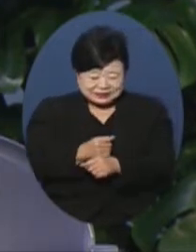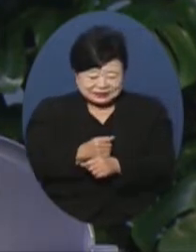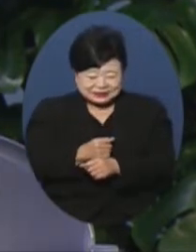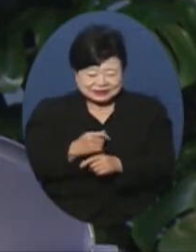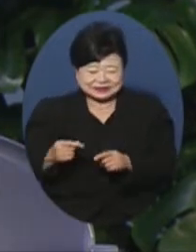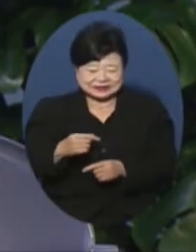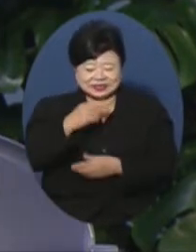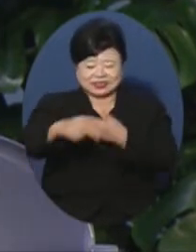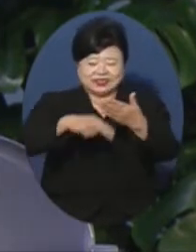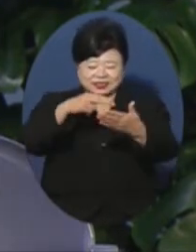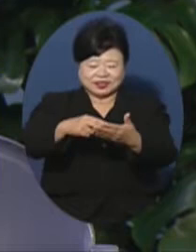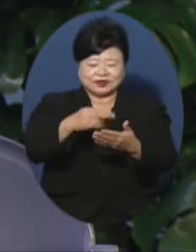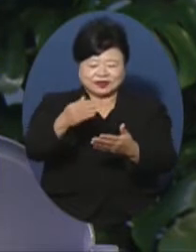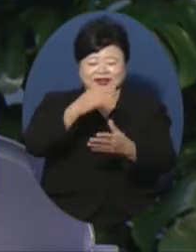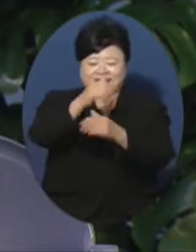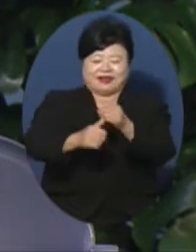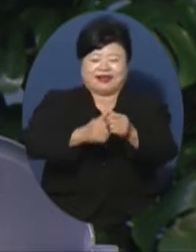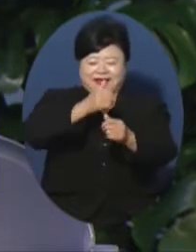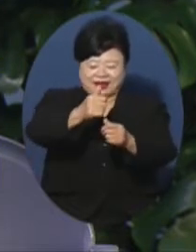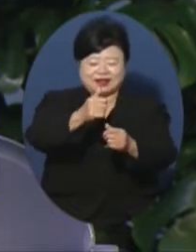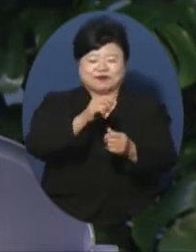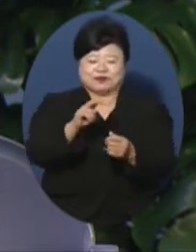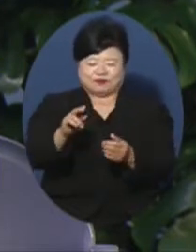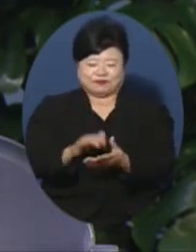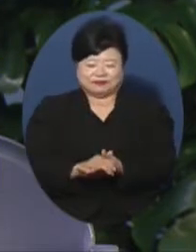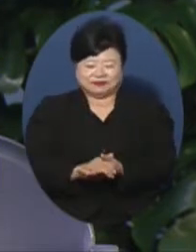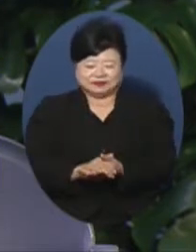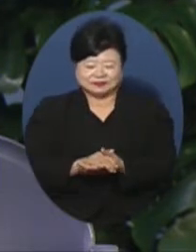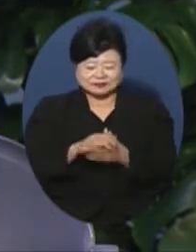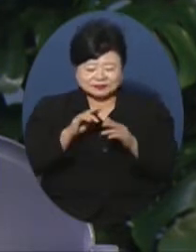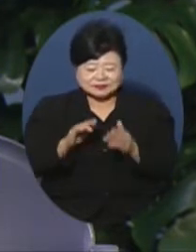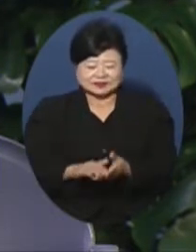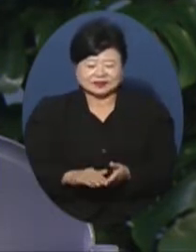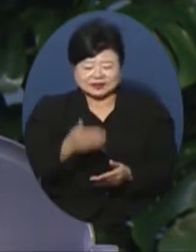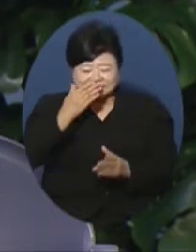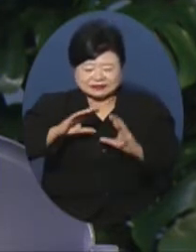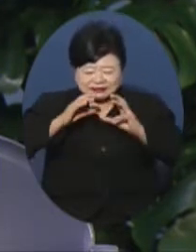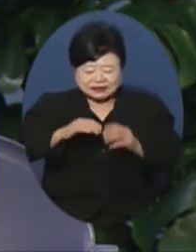못하리니 대주야 나는 야훼요 내 하나님이요